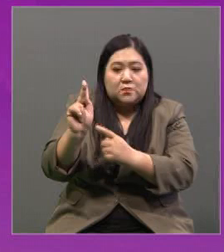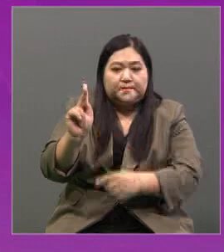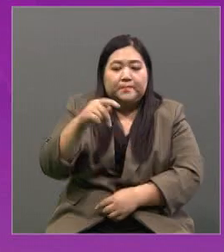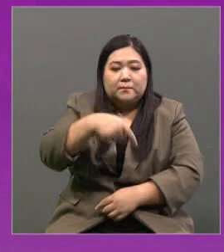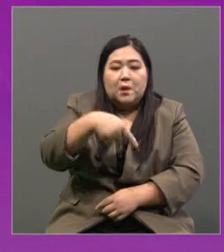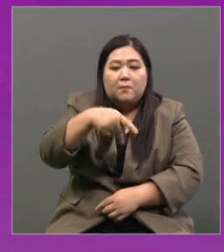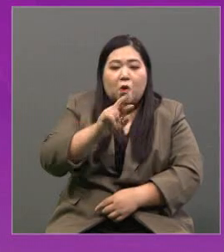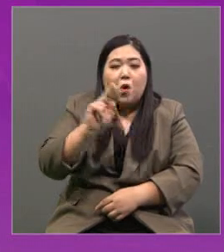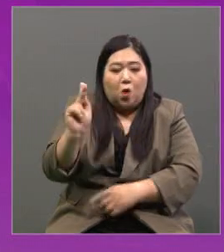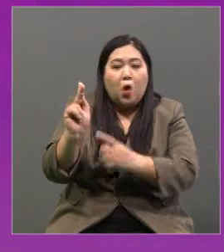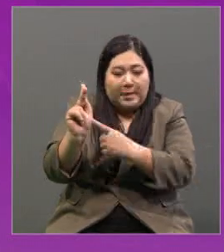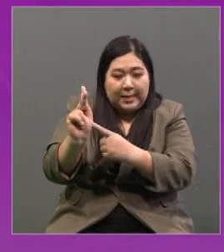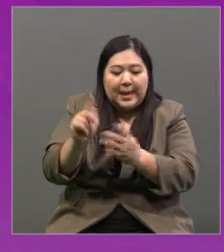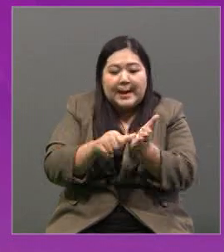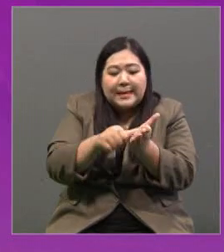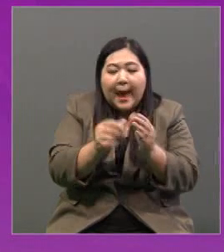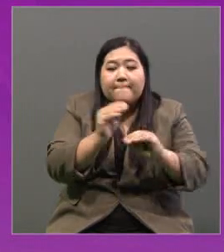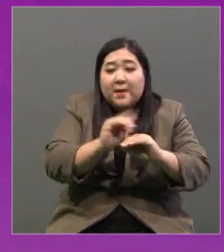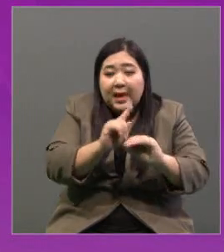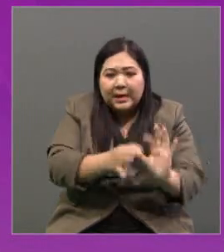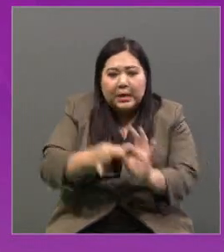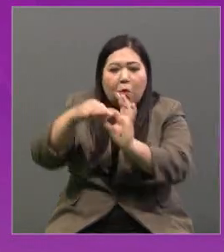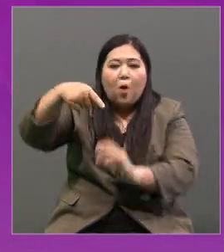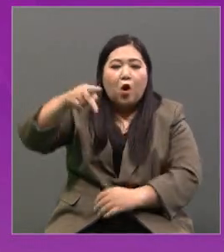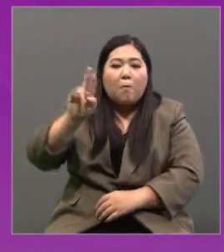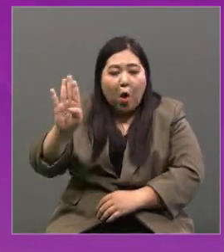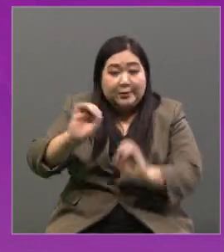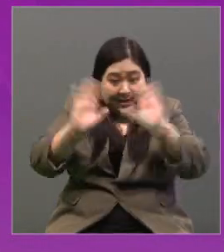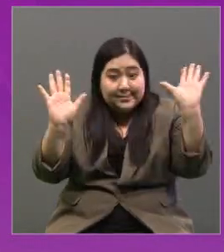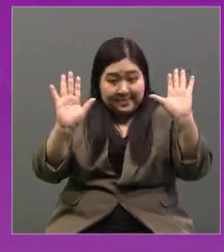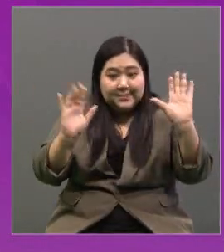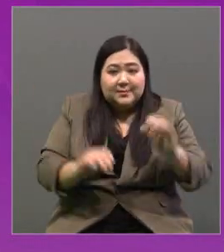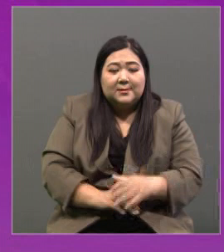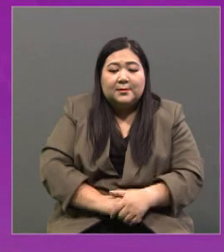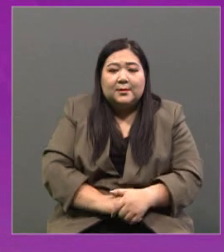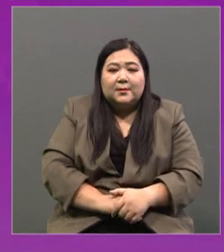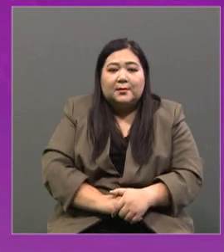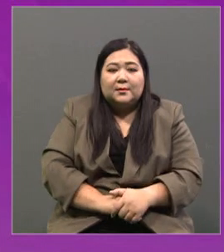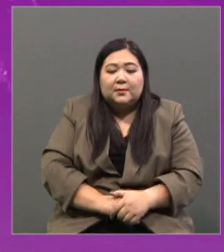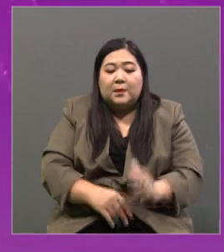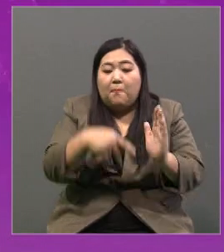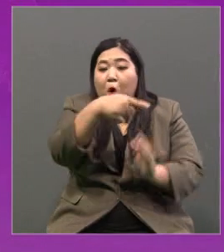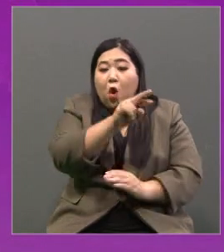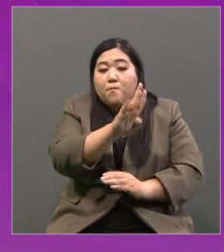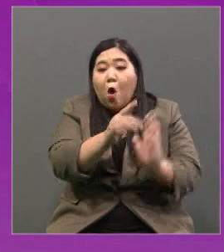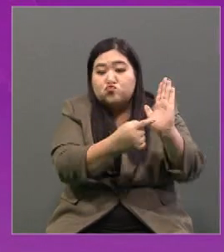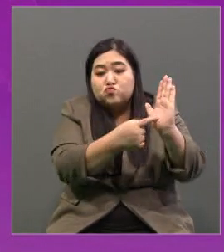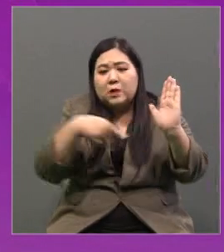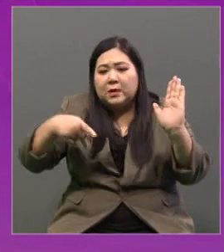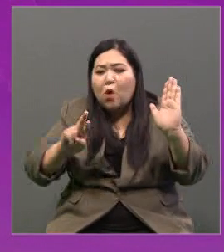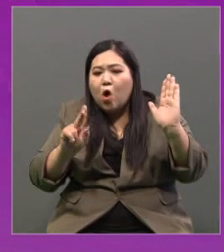ที่แก้ไขเพิ่มเติมร่างพระราชบัญญัติคร ับ เอาให้ชัดเจนแบบนี้นะครับว่าเอ๊ะแล้วสุดท้ายเขาก็ถาม